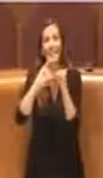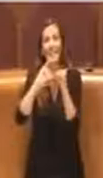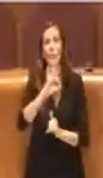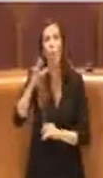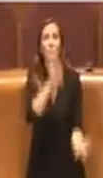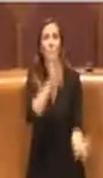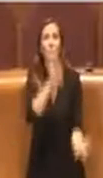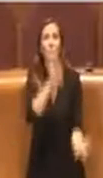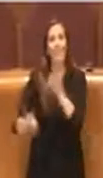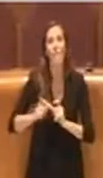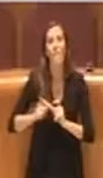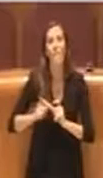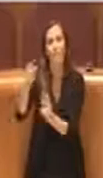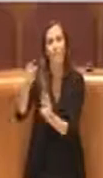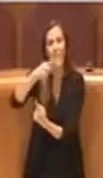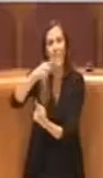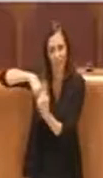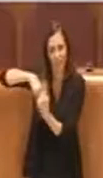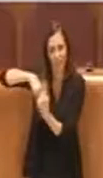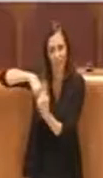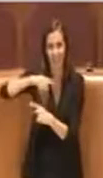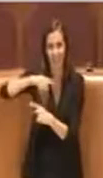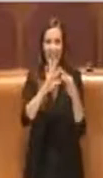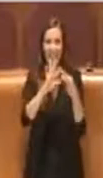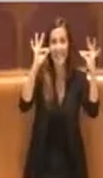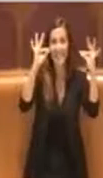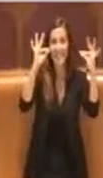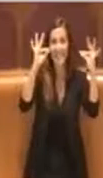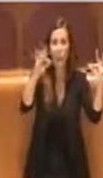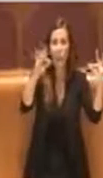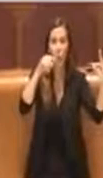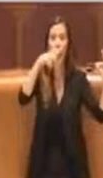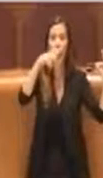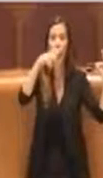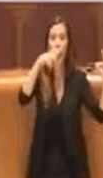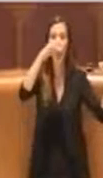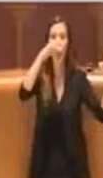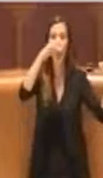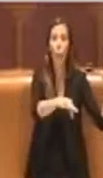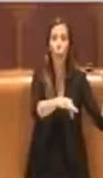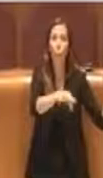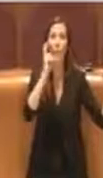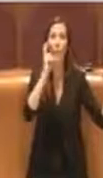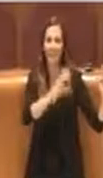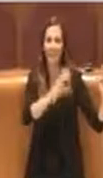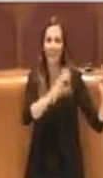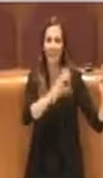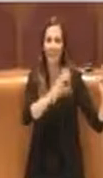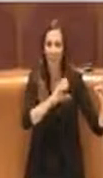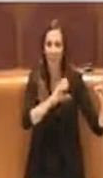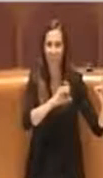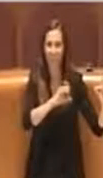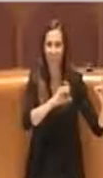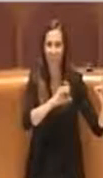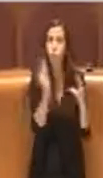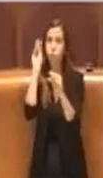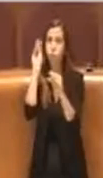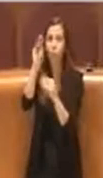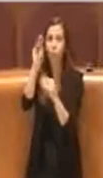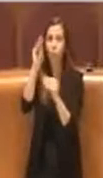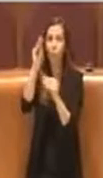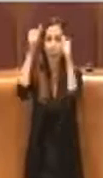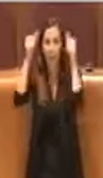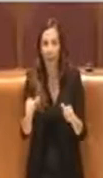La definizione del punto verde infanzia, poi peraltro viene, diciamo così, nominata per la prima volta dal bando di Roma Capitale istituito